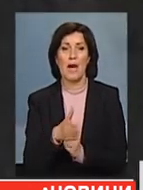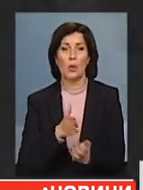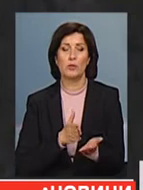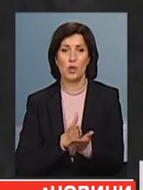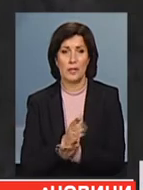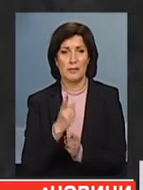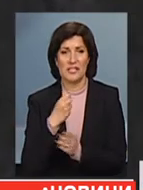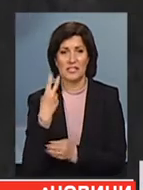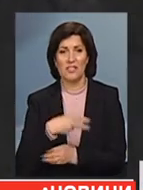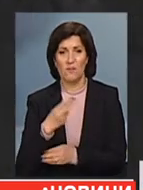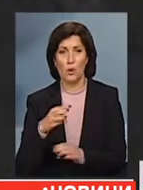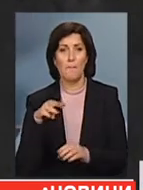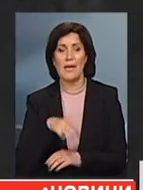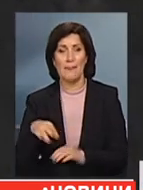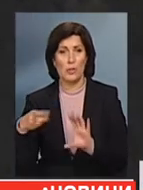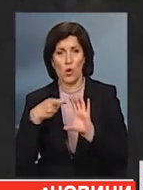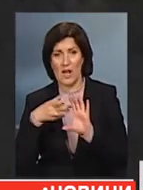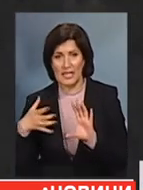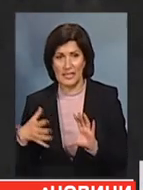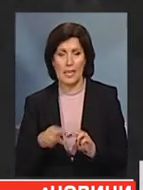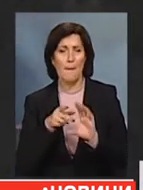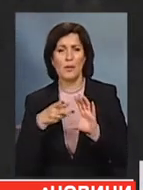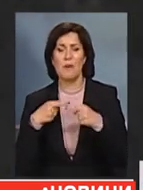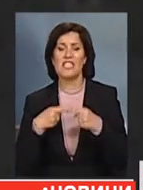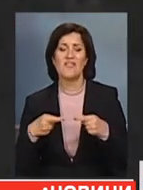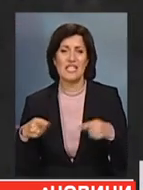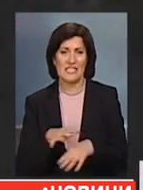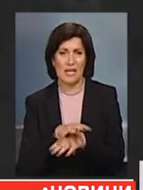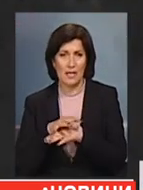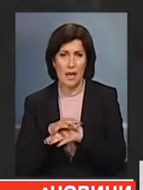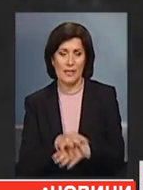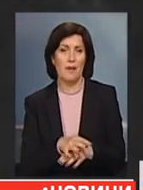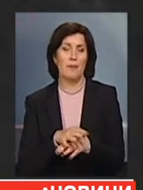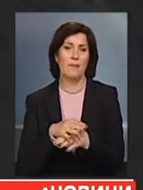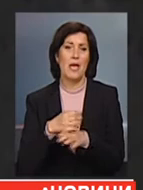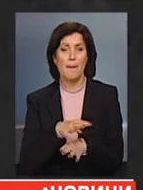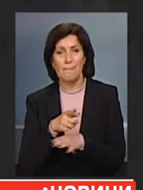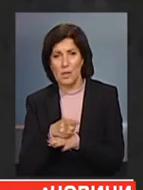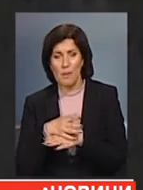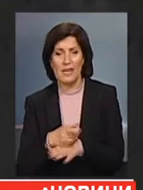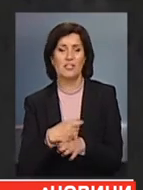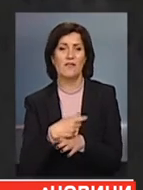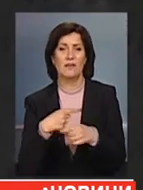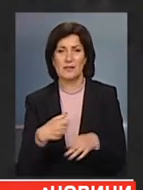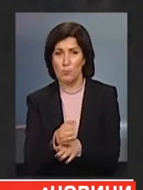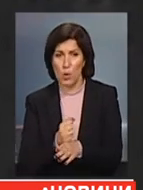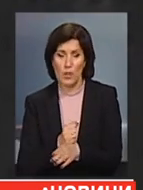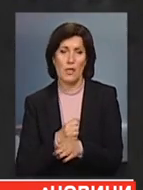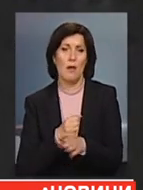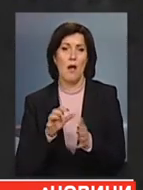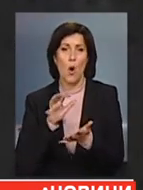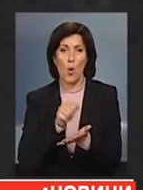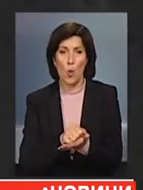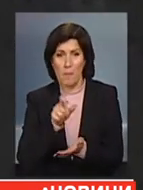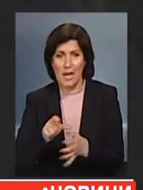зі 122-мм артилерії, мінометів різних калібрів, гранатометів та стрілецької зброї окупанти обстрілювали